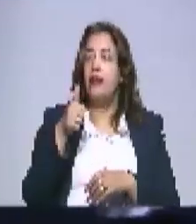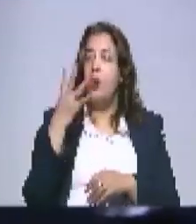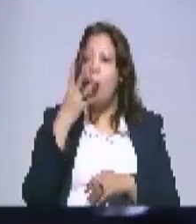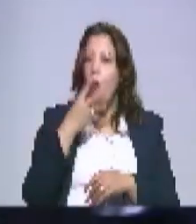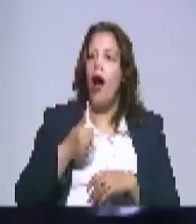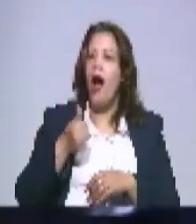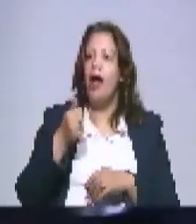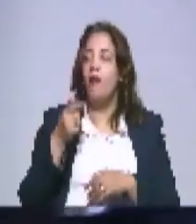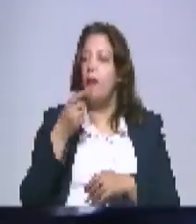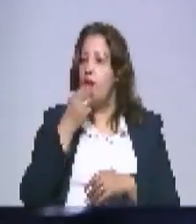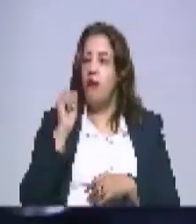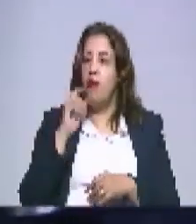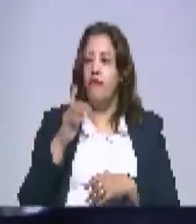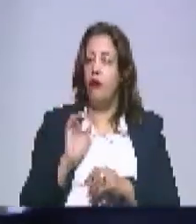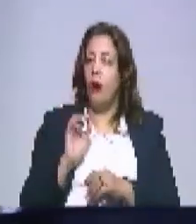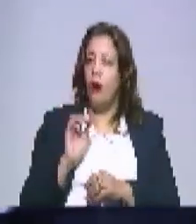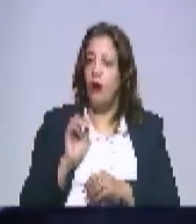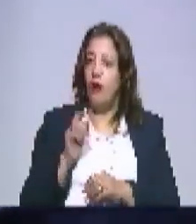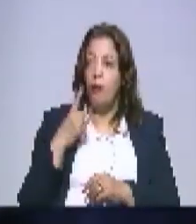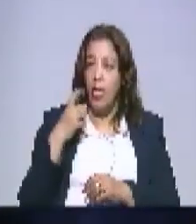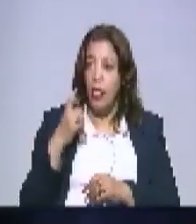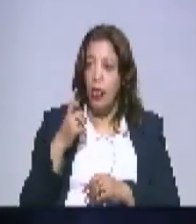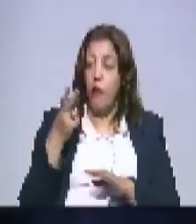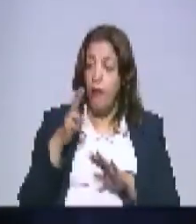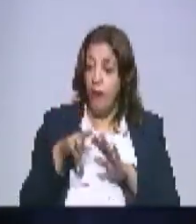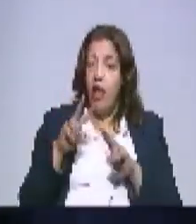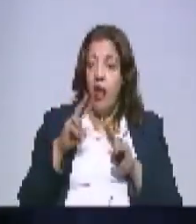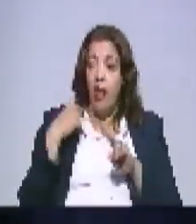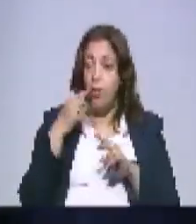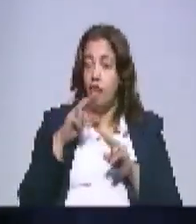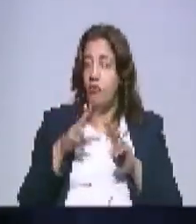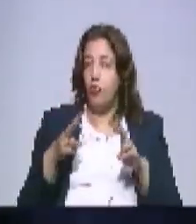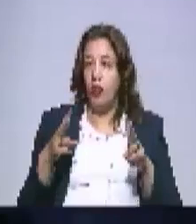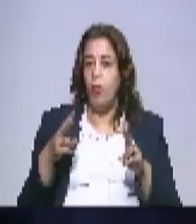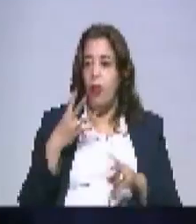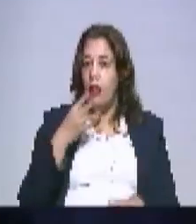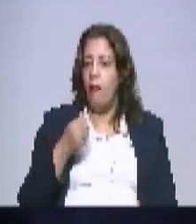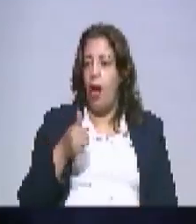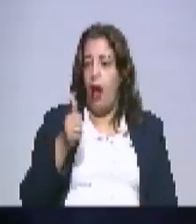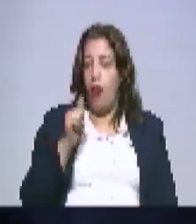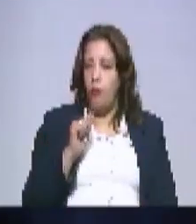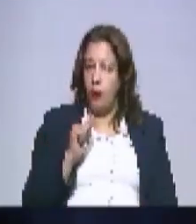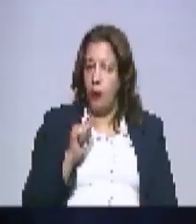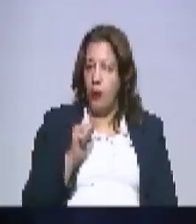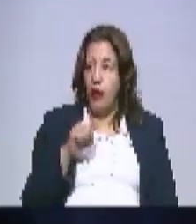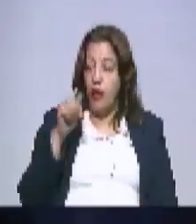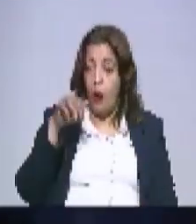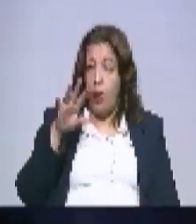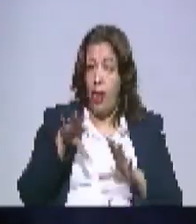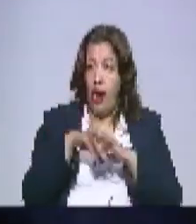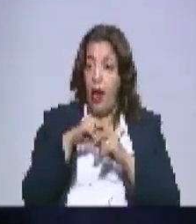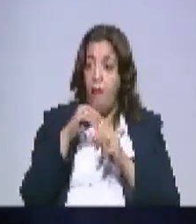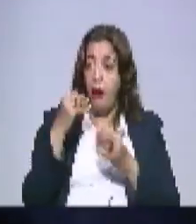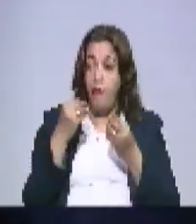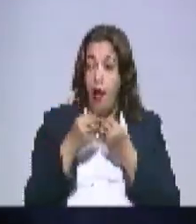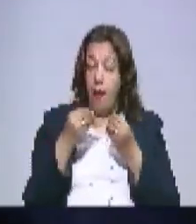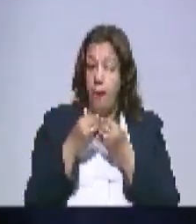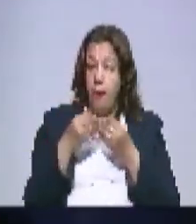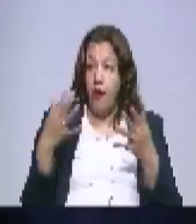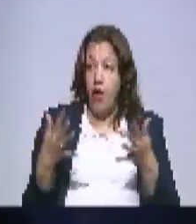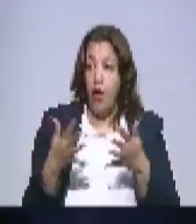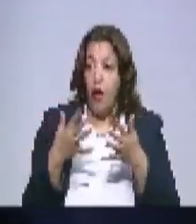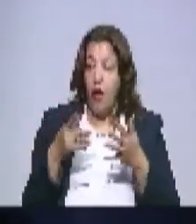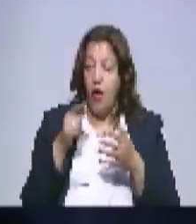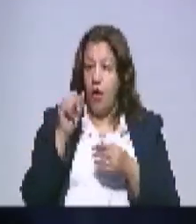عشان بس ايه نبقى مركزين يعني، وفيها تنوع وفيها حاجات ظريفه وكلها خضروات. هنعمل بقى دلوقتي الخلطه بتاعت